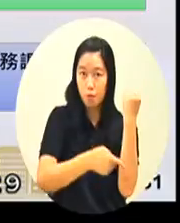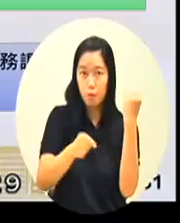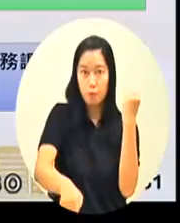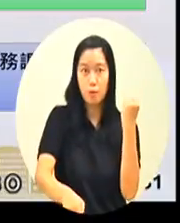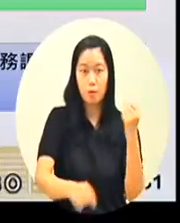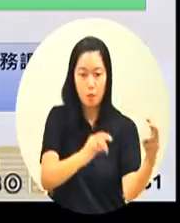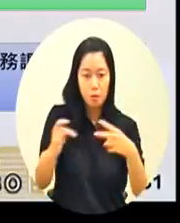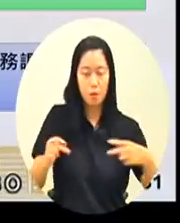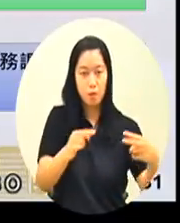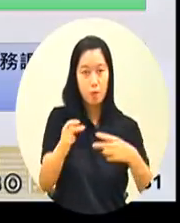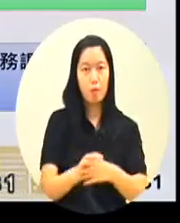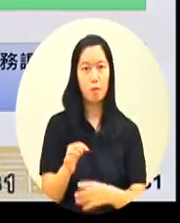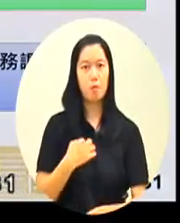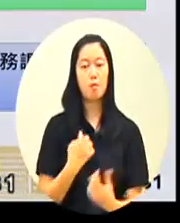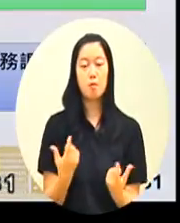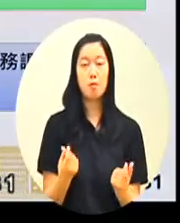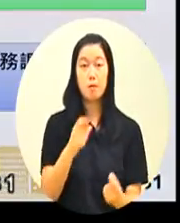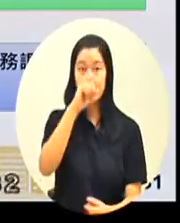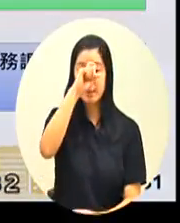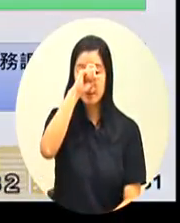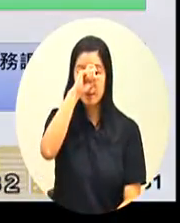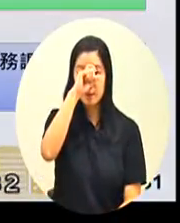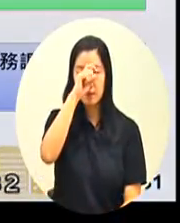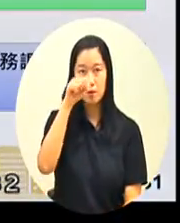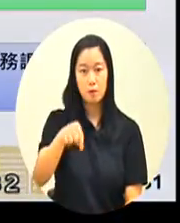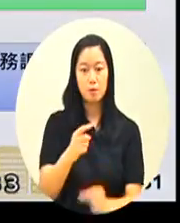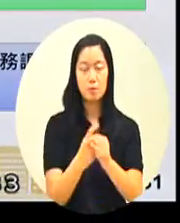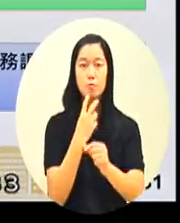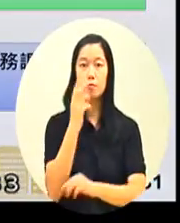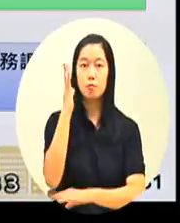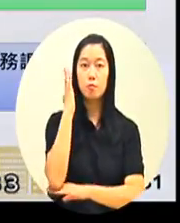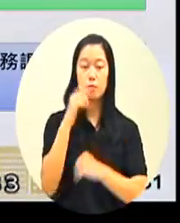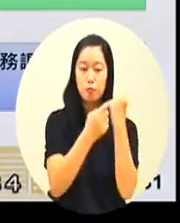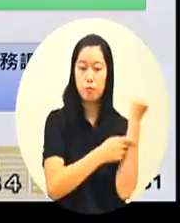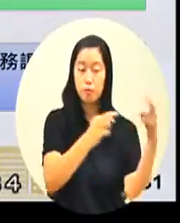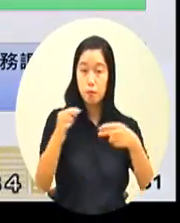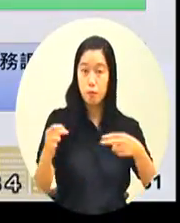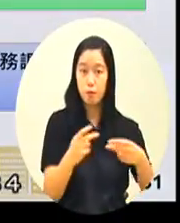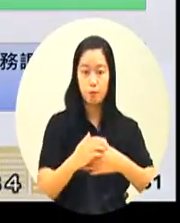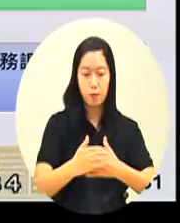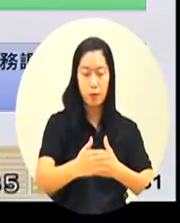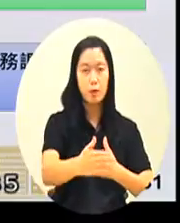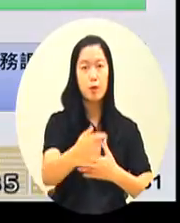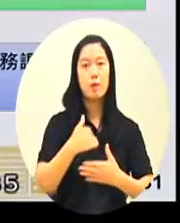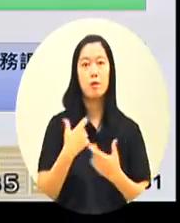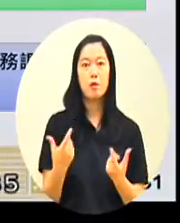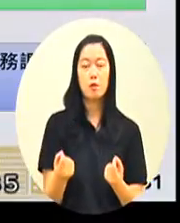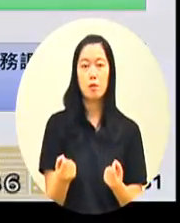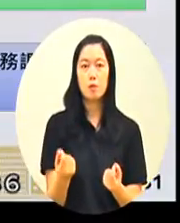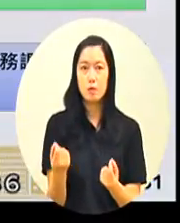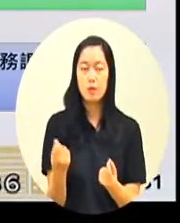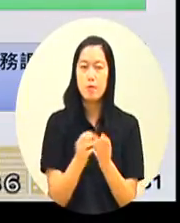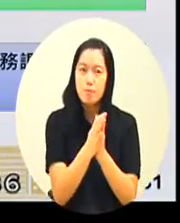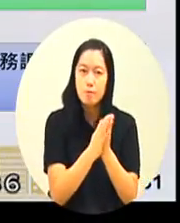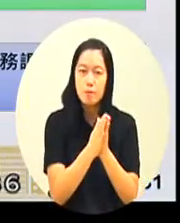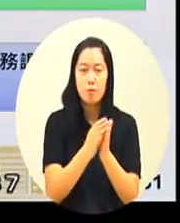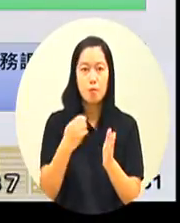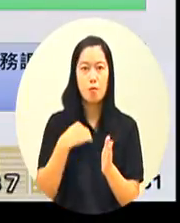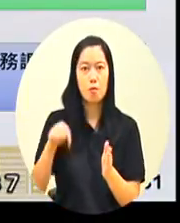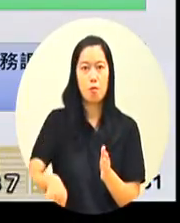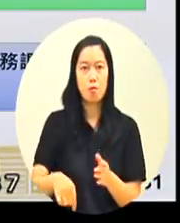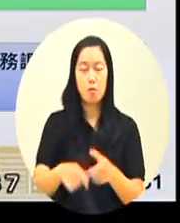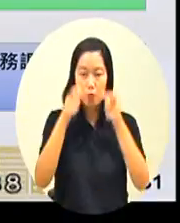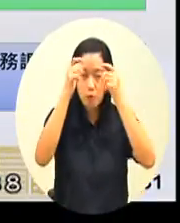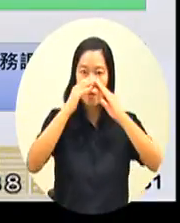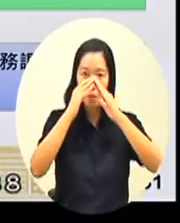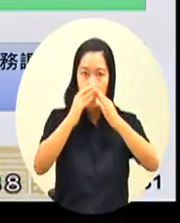当然我们也希望在这个中央修法的过程当中，要 我们要来争取我们本市合理的建